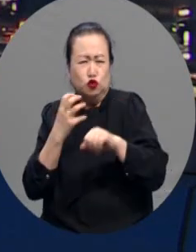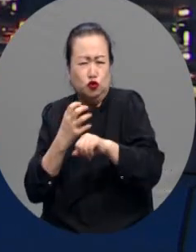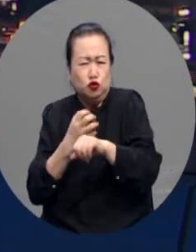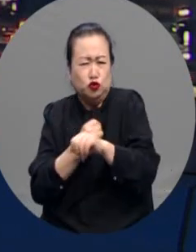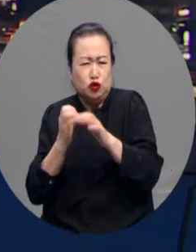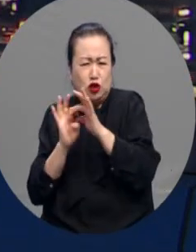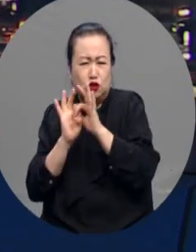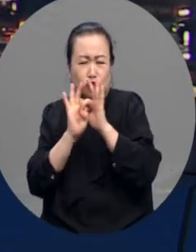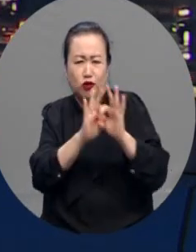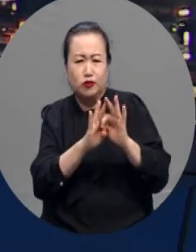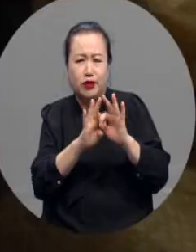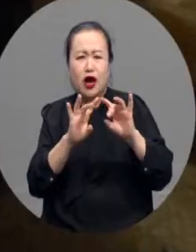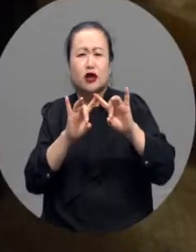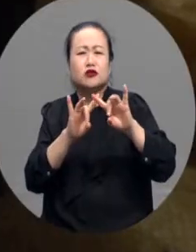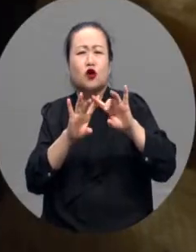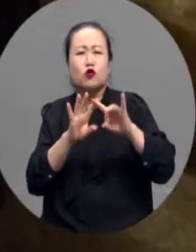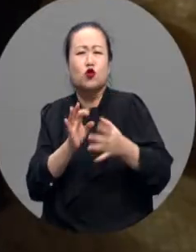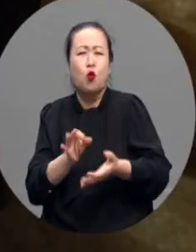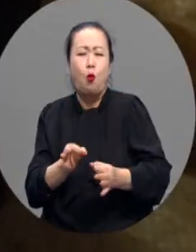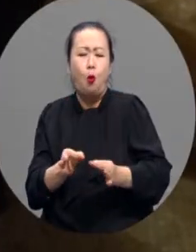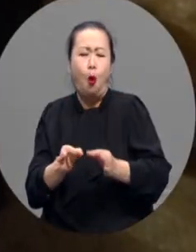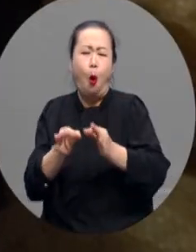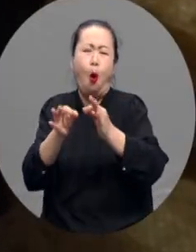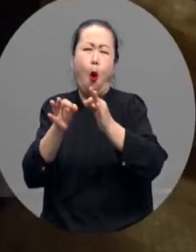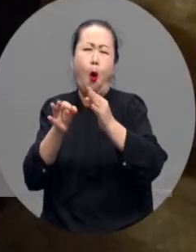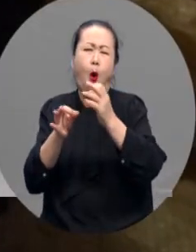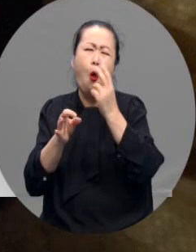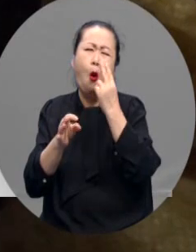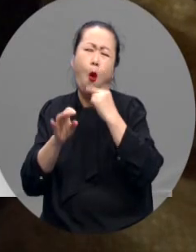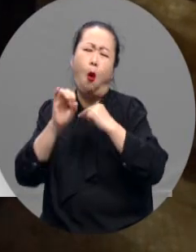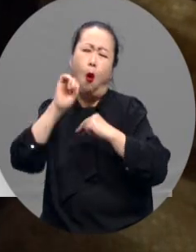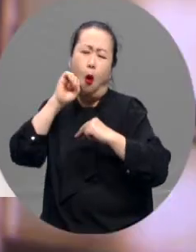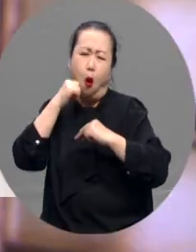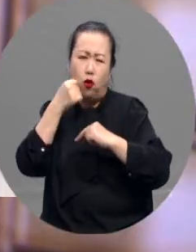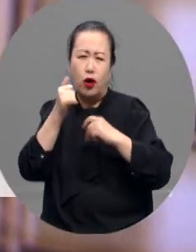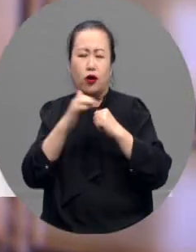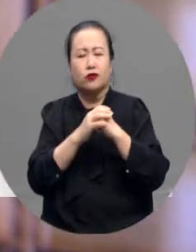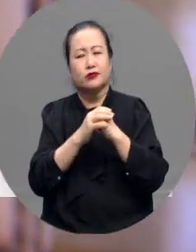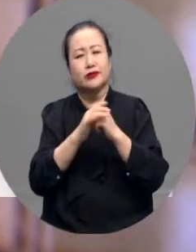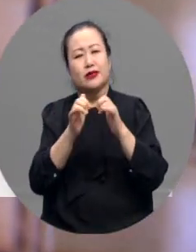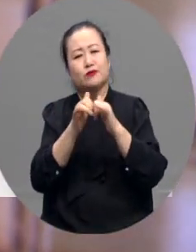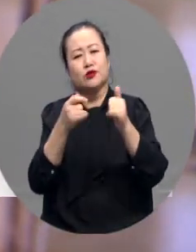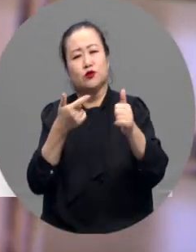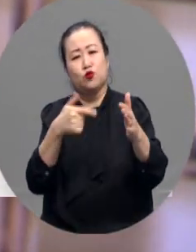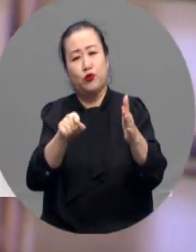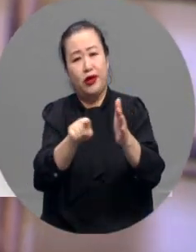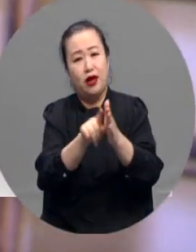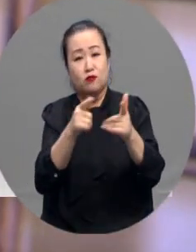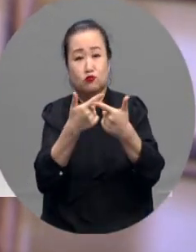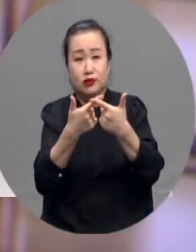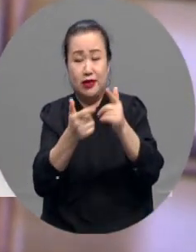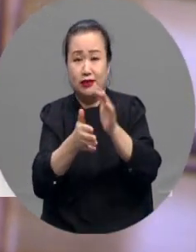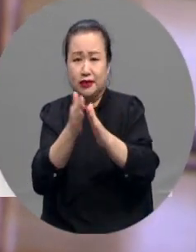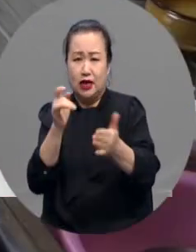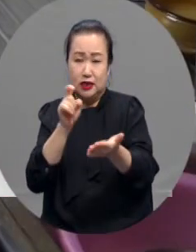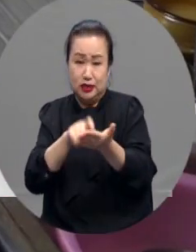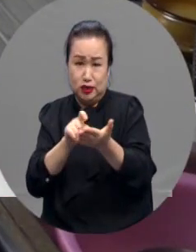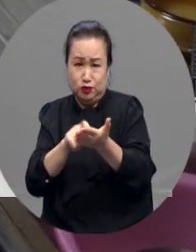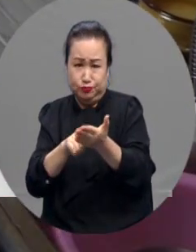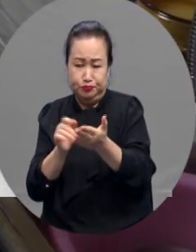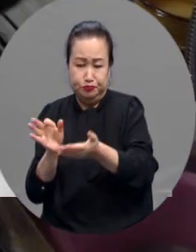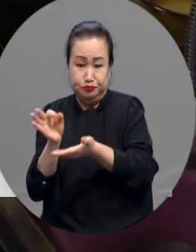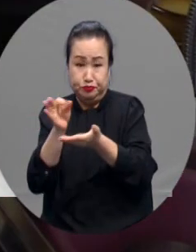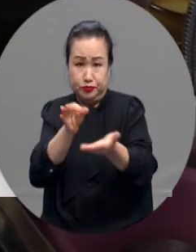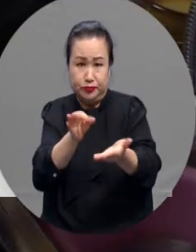단파가 이어지는 가운데 에너지 요금 급등으로 이중고를 겪고 있는 취약계층을 위해 부산시가 난방비를 긴급 지원합니다